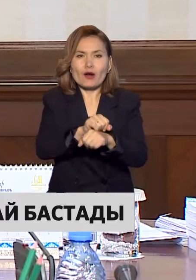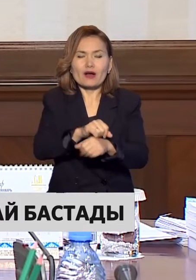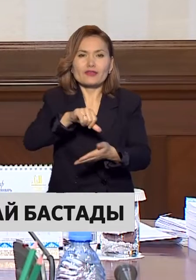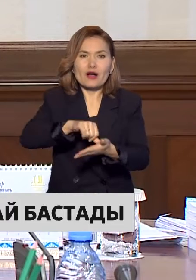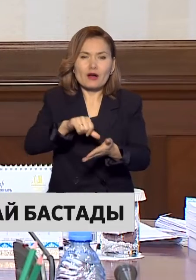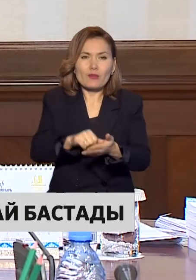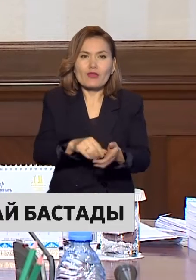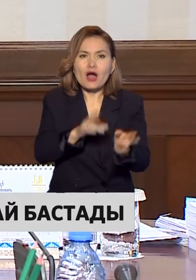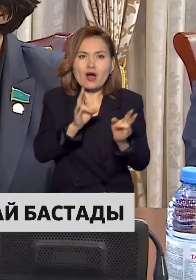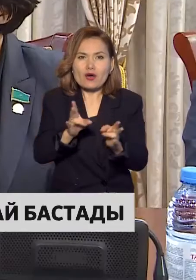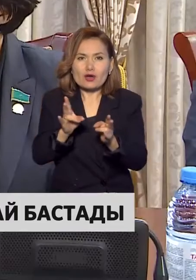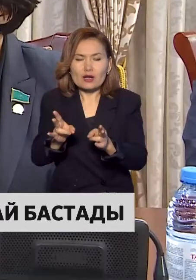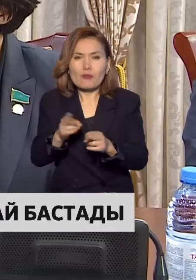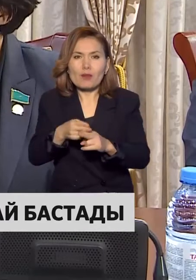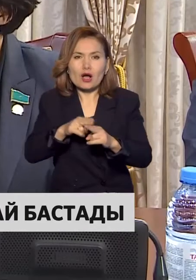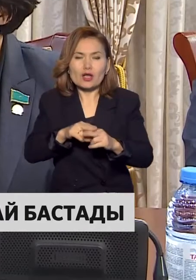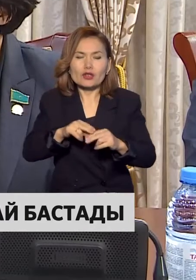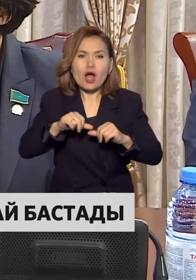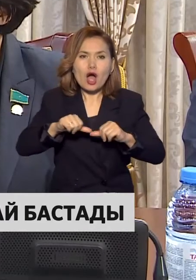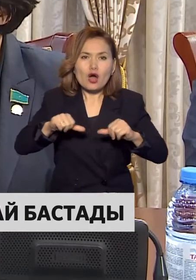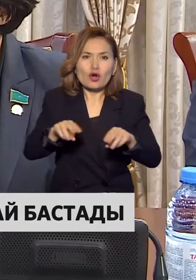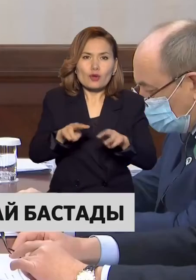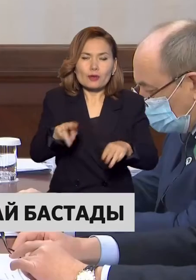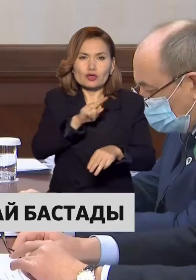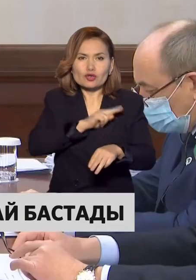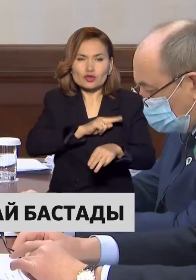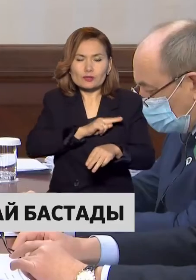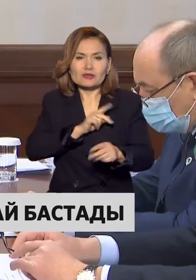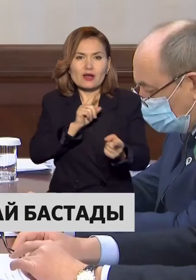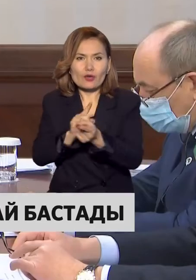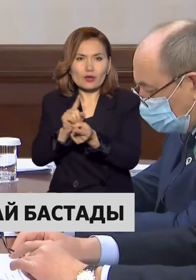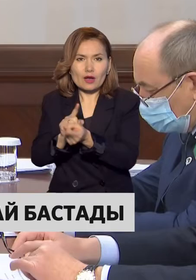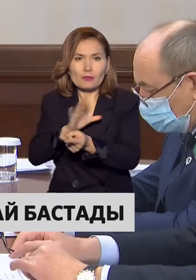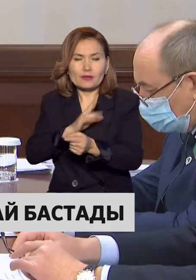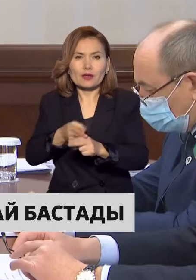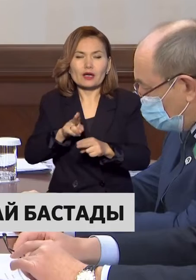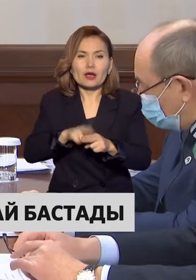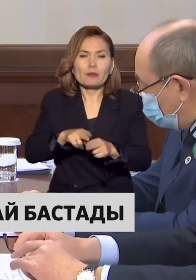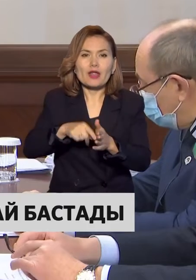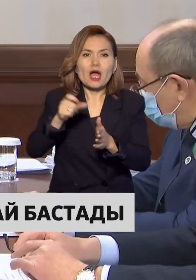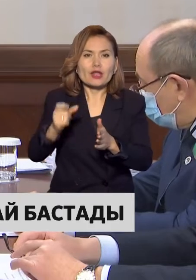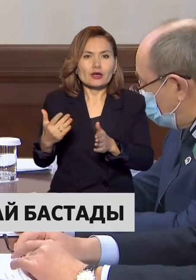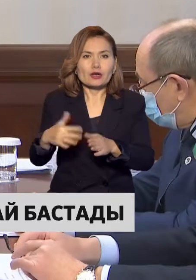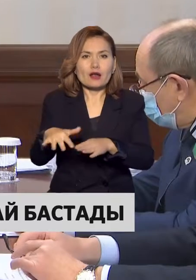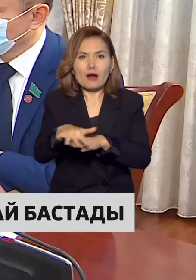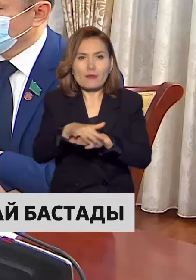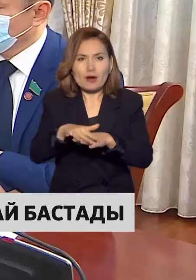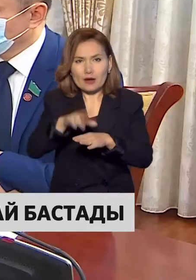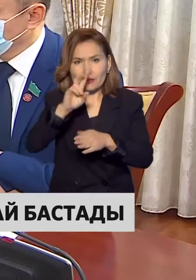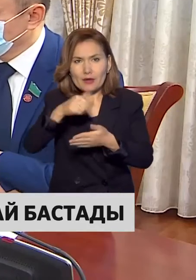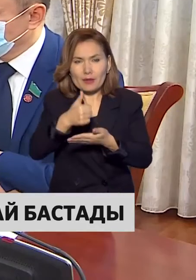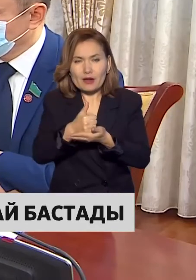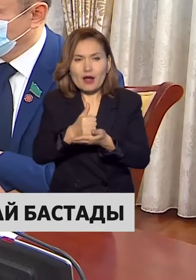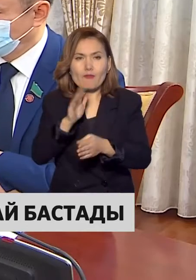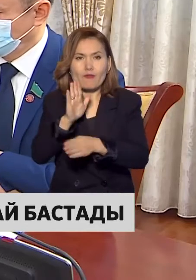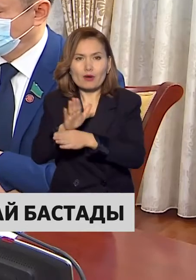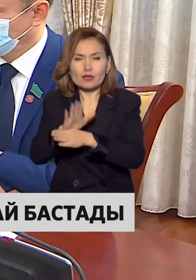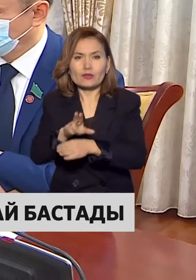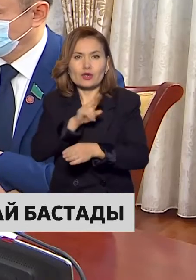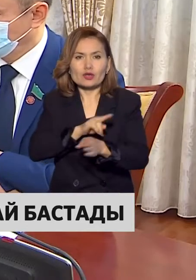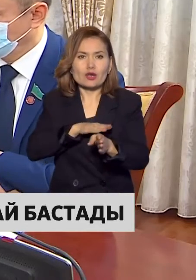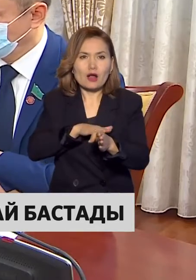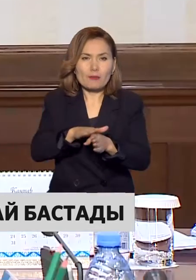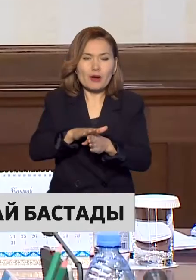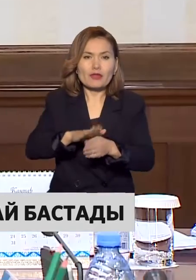орнына барып, үкіметтік комиссиямен бірге жұмыс істегенін айтты. Сондай-ақ мәжіліс депутаттары түрлі алаңдарда мемлекет басшысының шешімдерін белсенді түрде